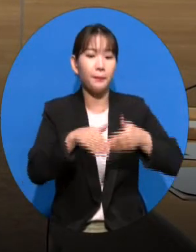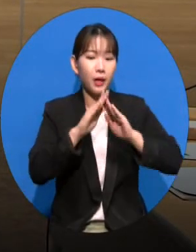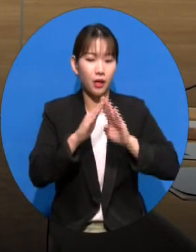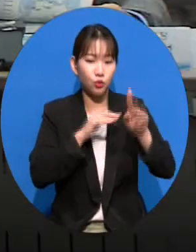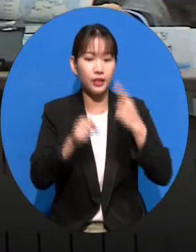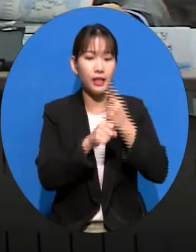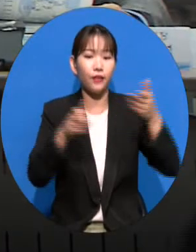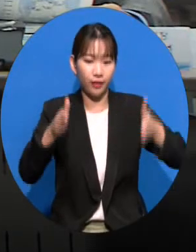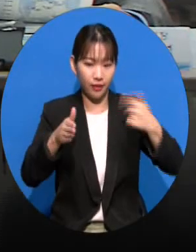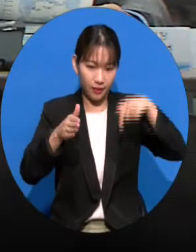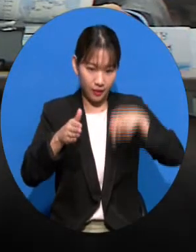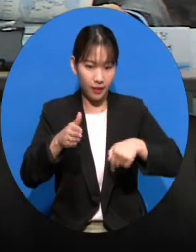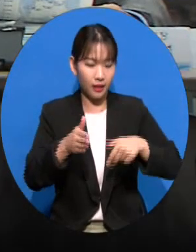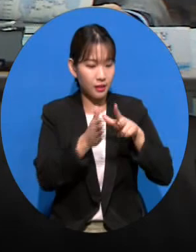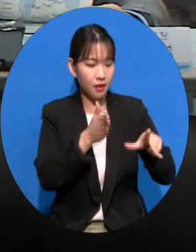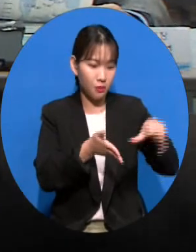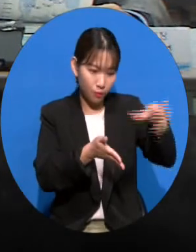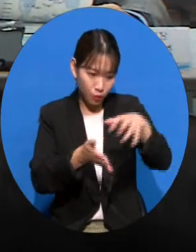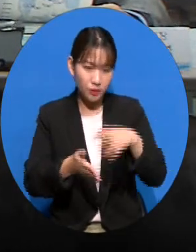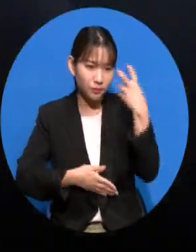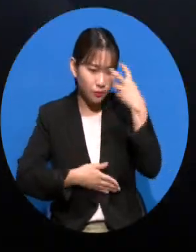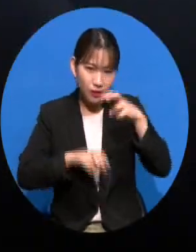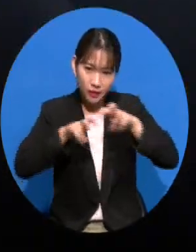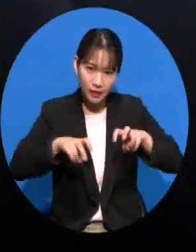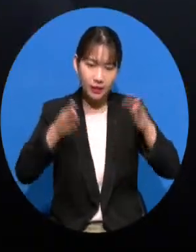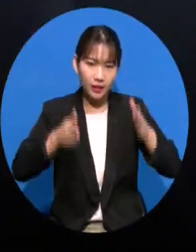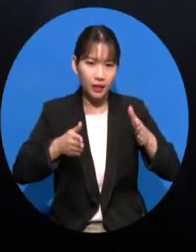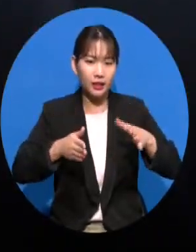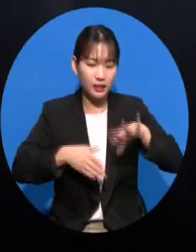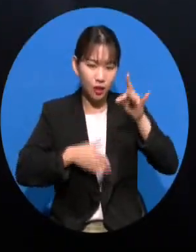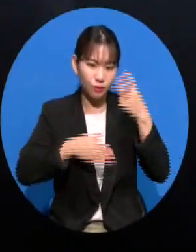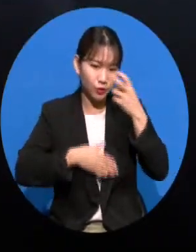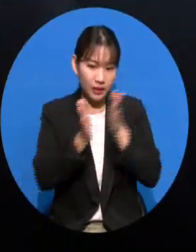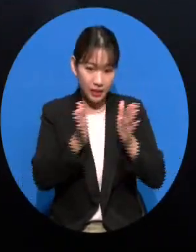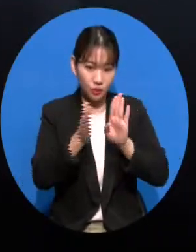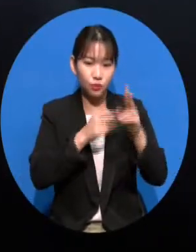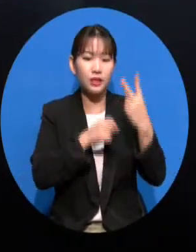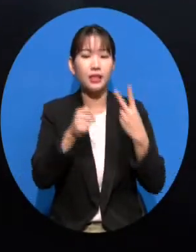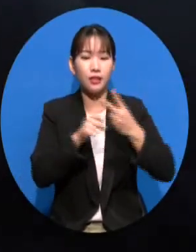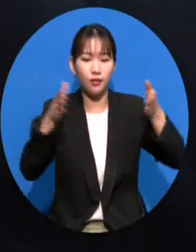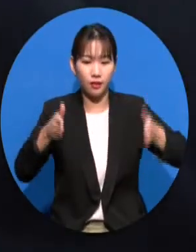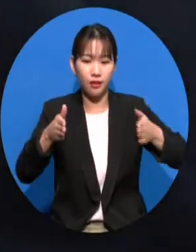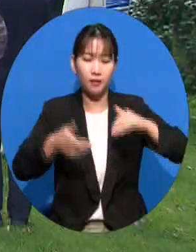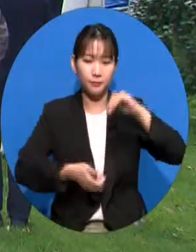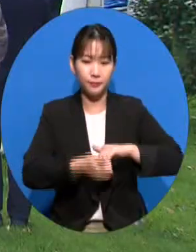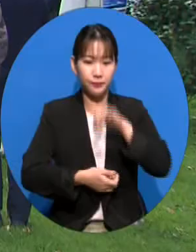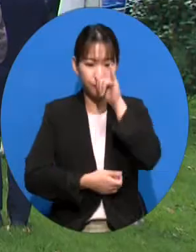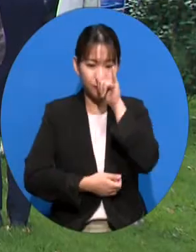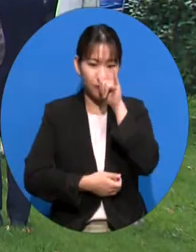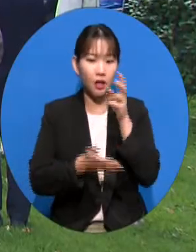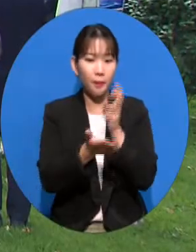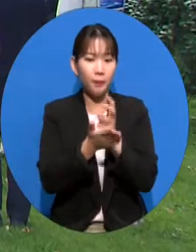1년 이내, 자료 수집과 분석 기간은 최초 조사 개시일로부터 2년 이내로 한정돼 있습니다.